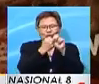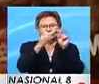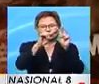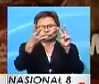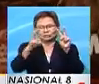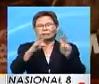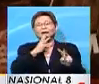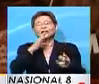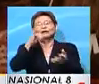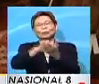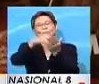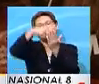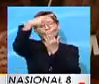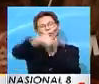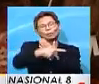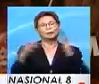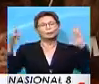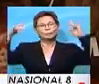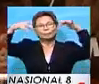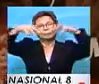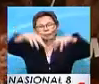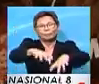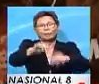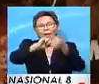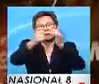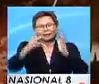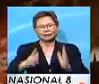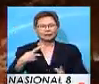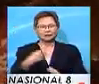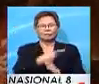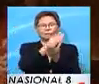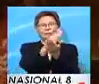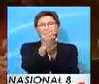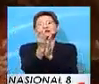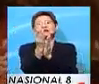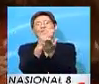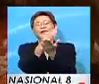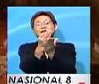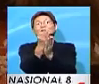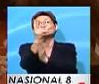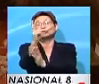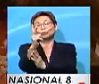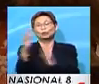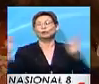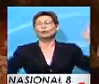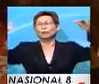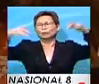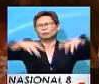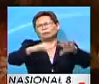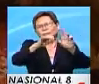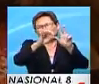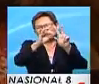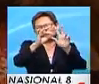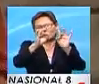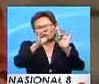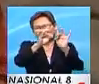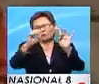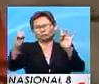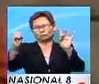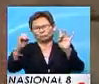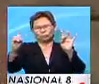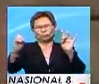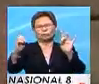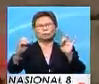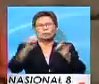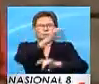demikian selepas program perhimpunan atlet kita juara fasa du yang menghimpun hampir 800 atlet pengurus pasukan dan